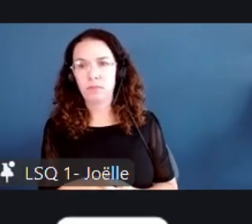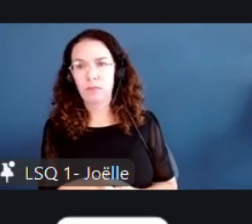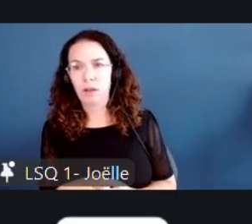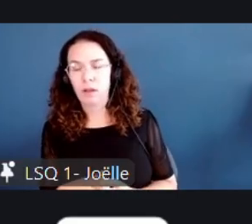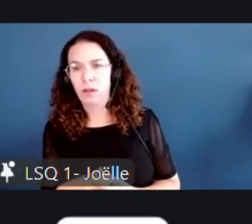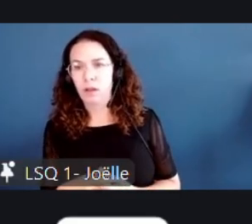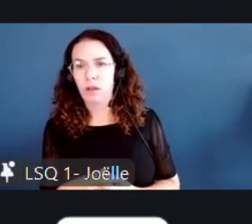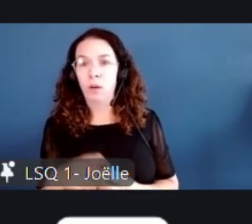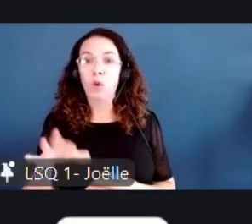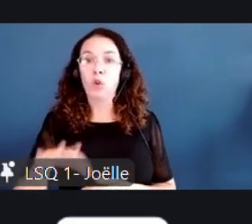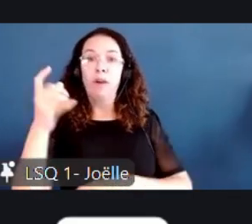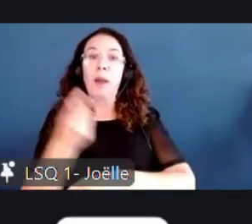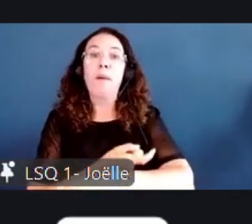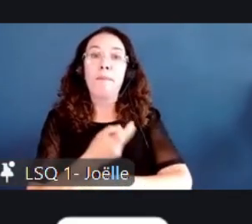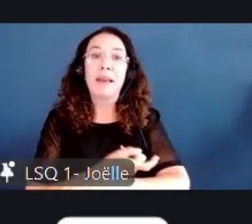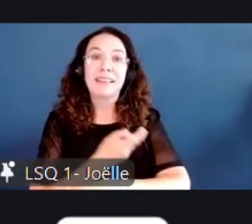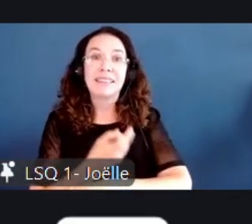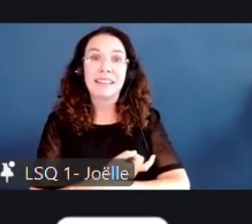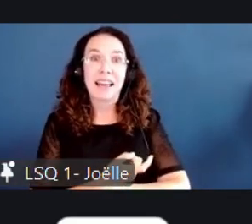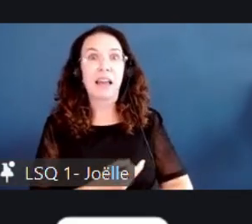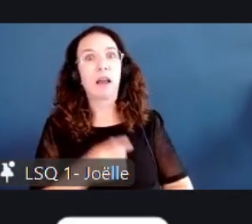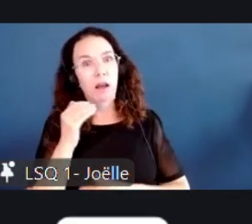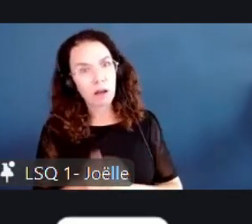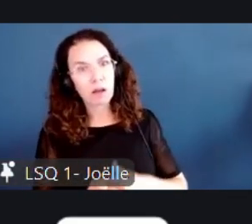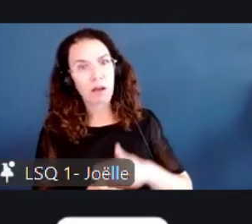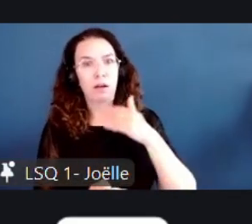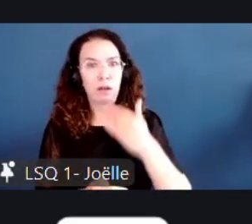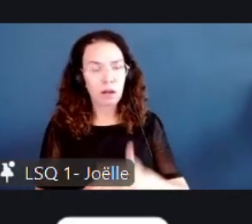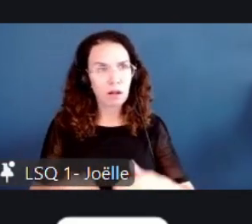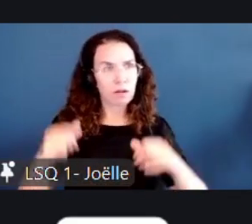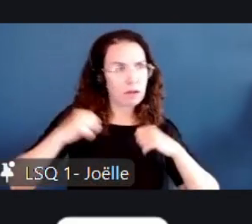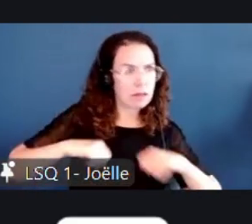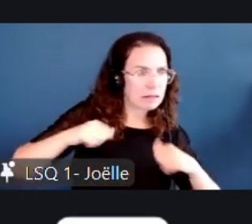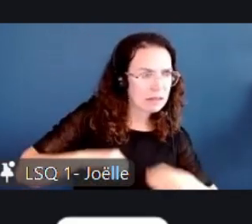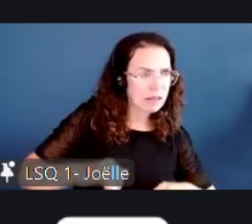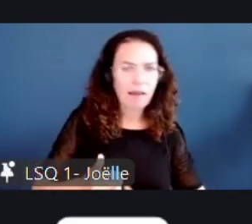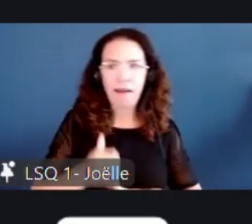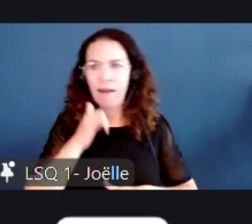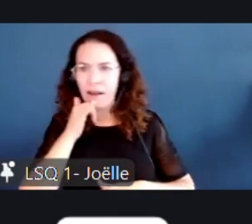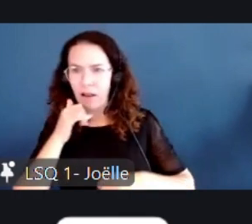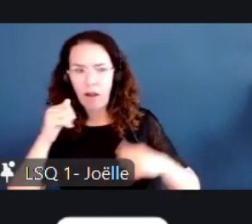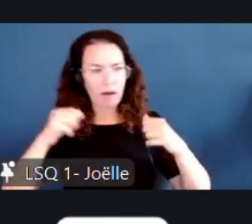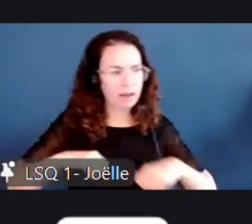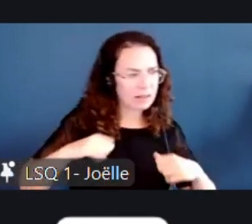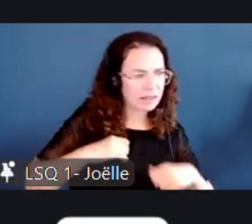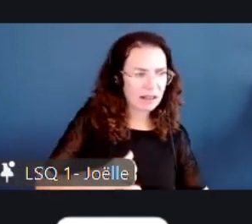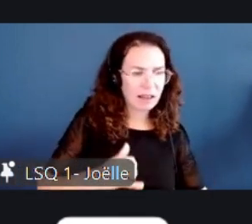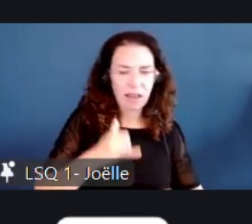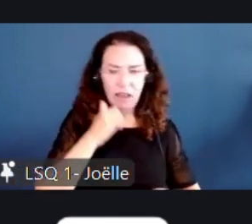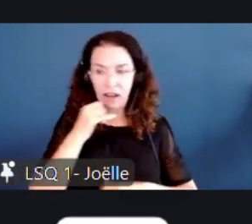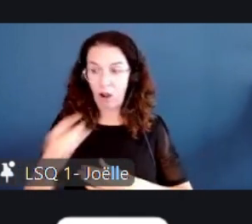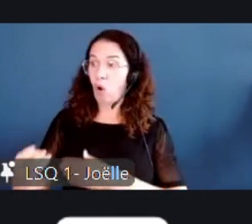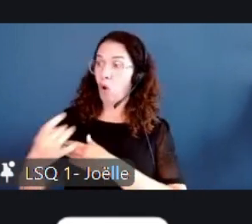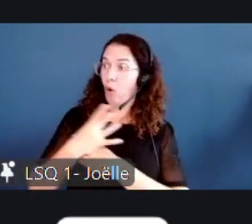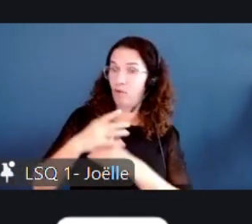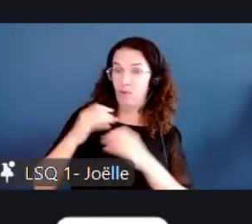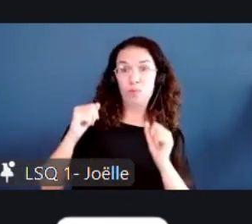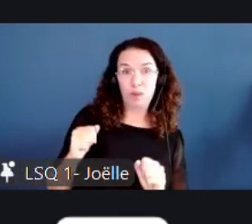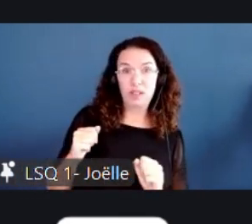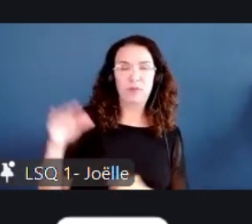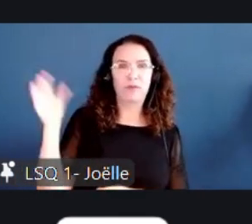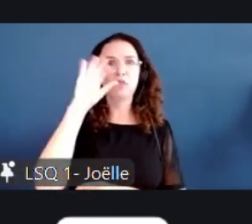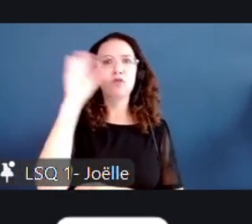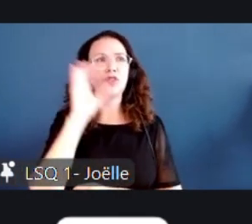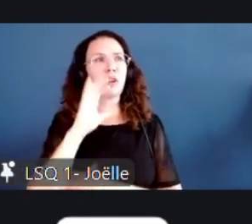ou une prestataire de soins de santé, cela passe par beaucoup d'essais et d'erreurs et de refus même. Donc, pour essayer de trouver un